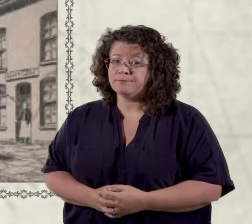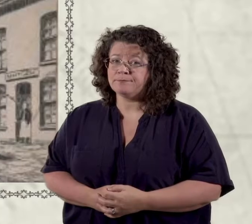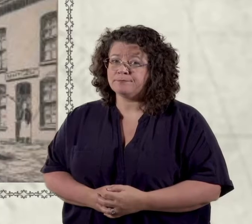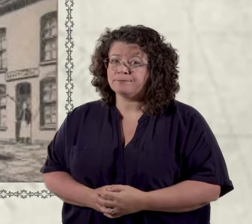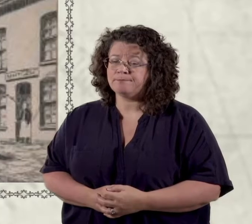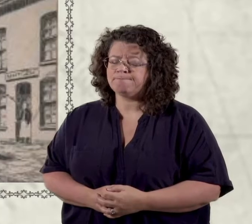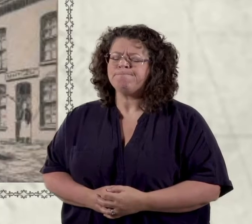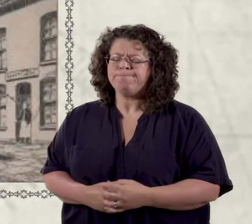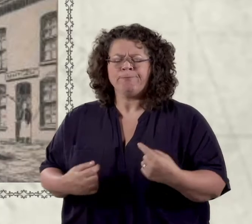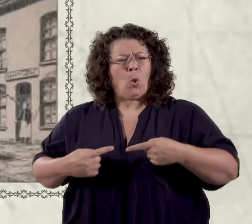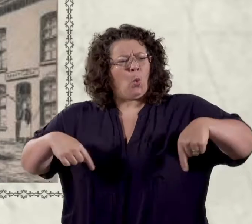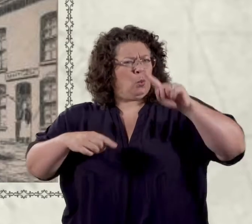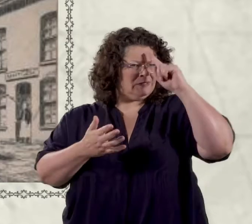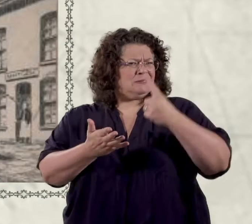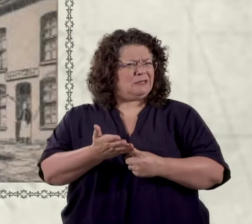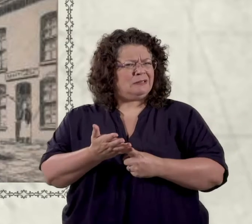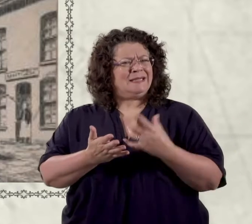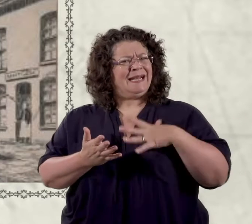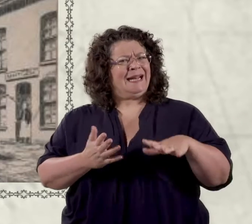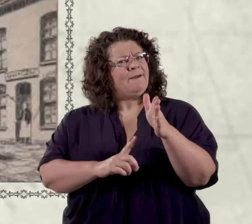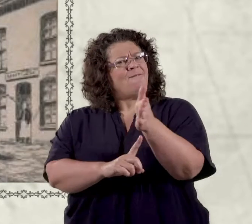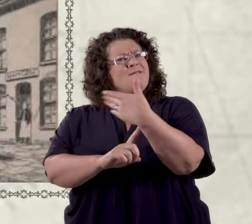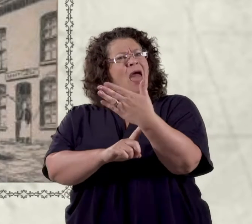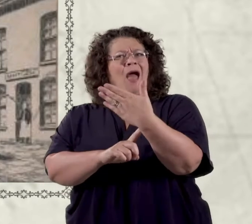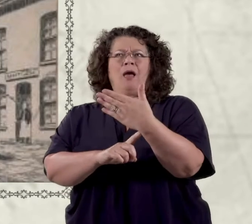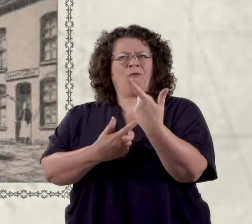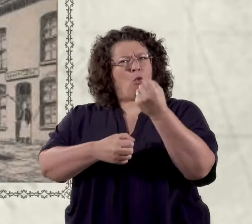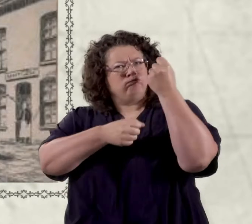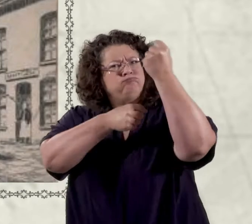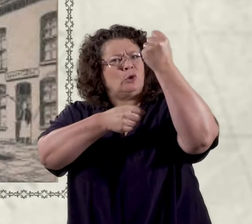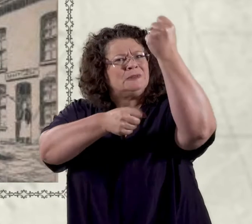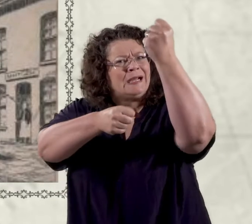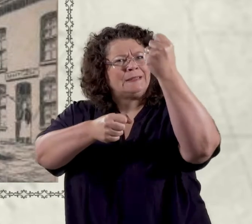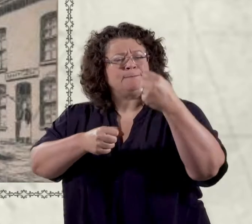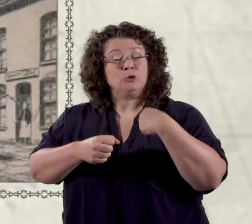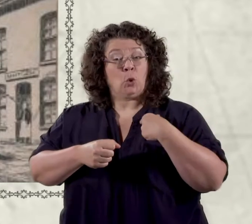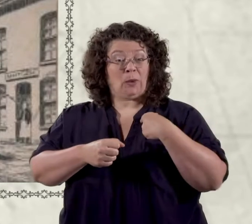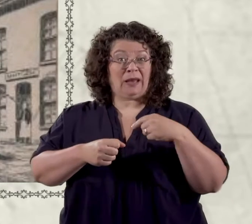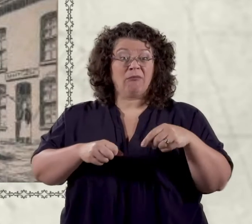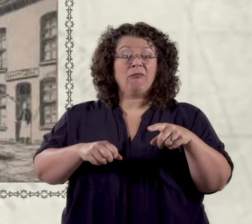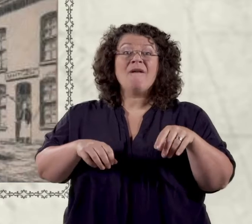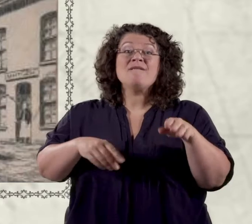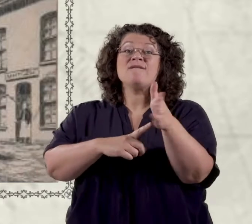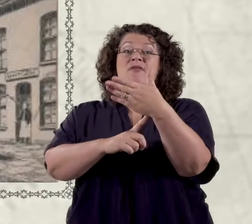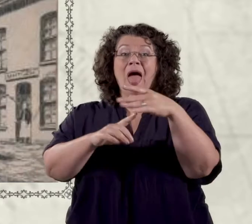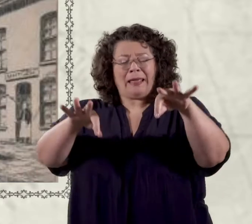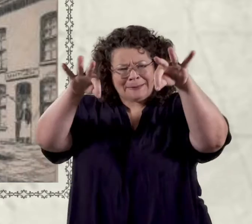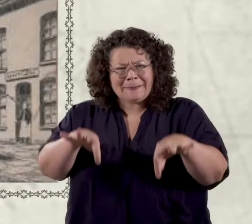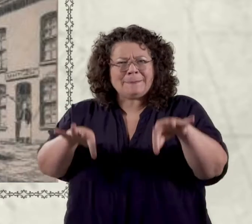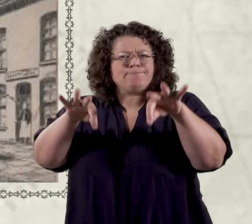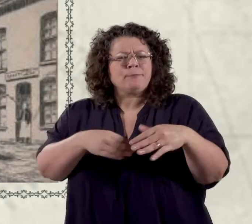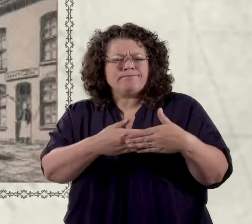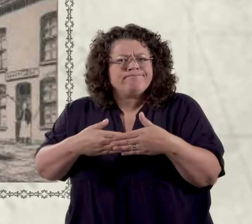Penderfynnon ni o'n I angen baner ar gyfer y brotest. Felly wnaethon ni trochi baner mewn gwaed llo I wneud e'n